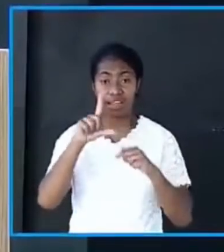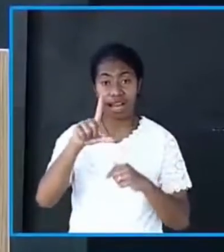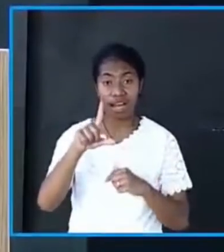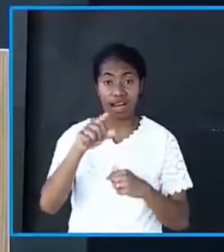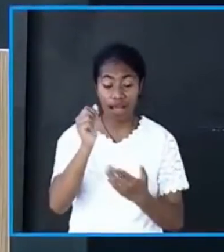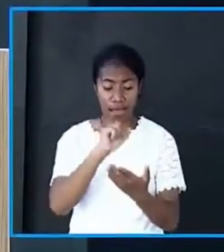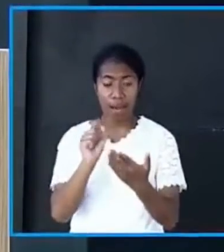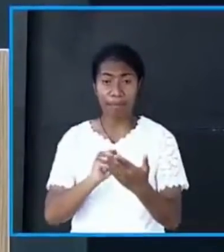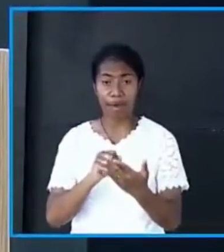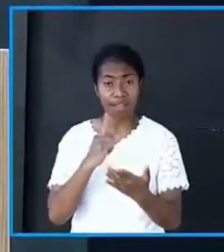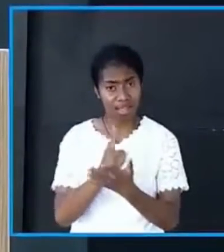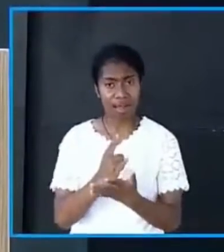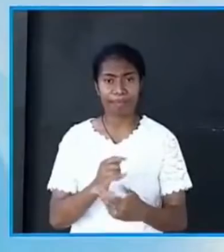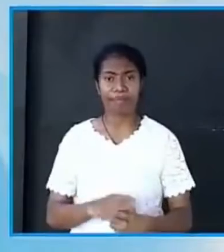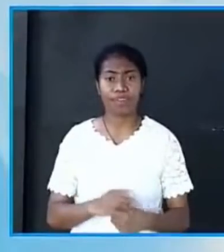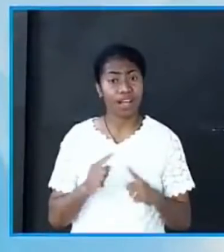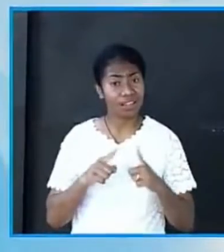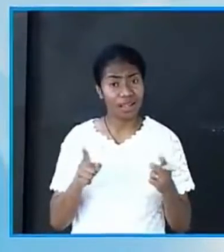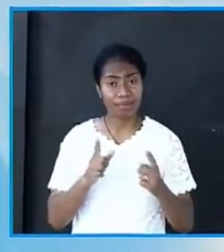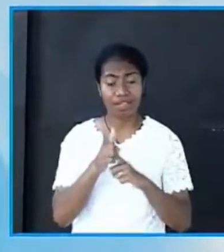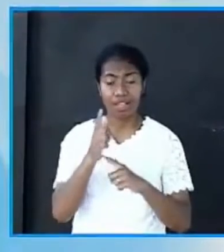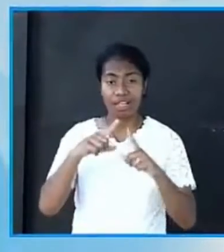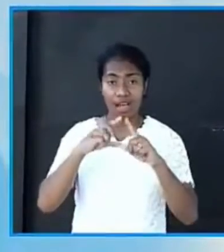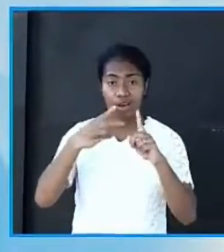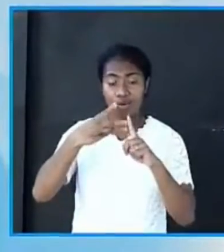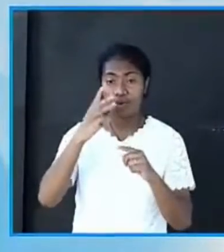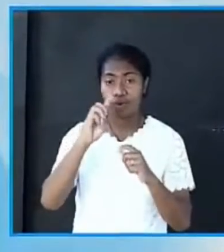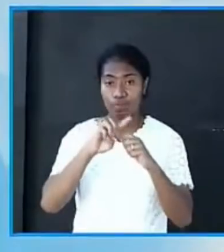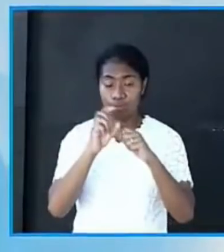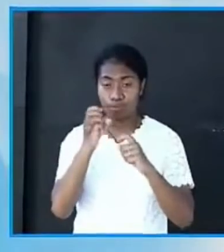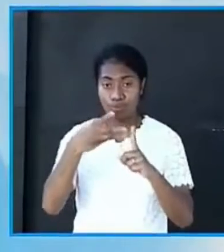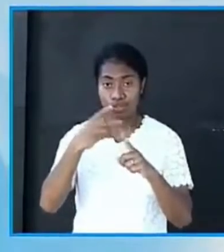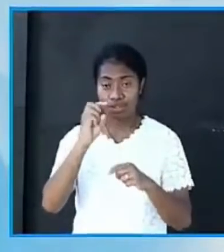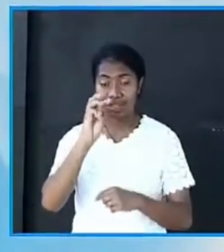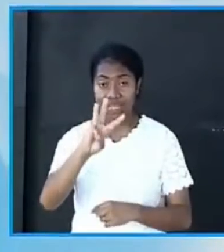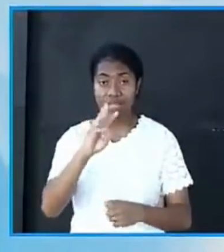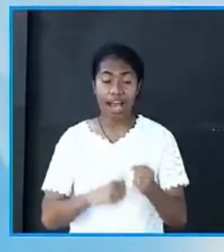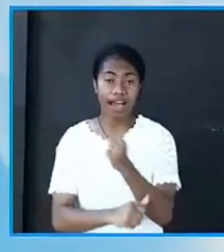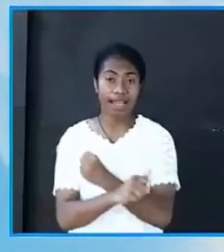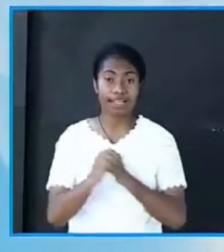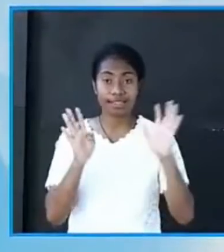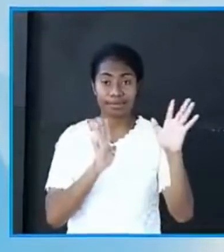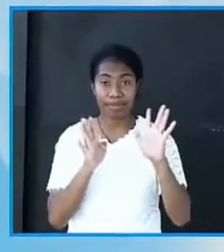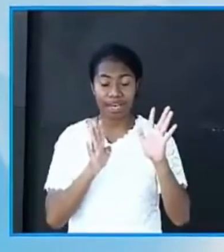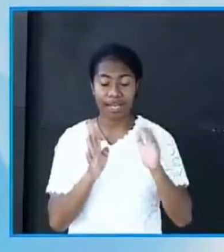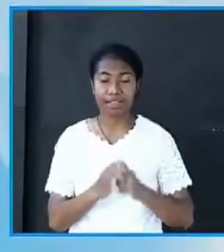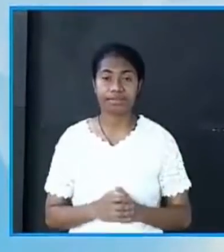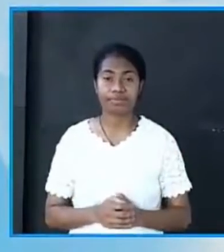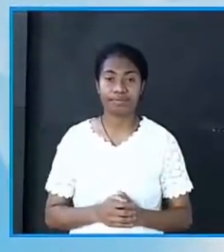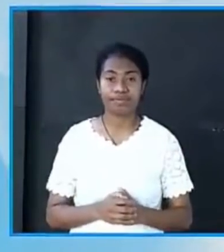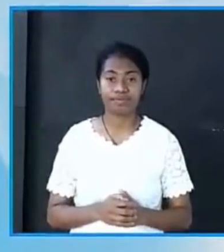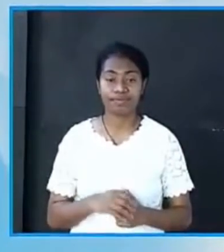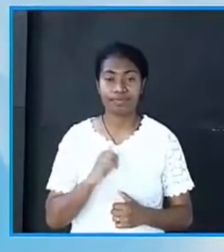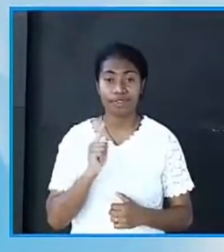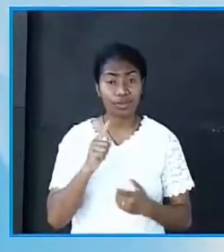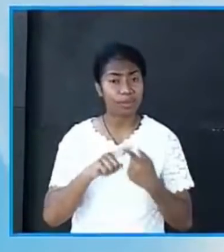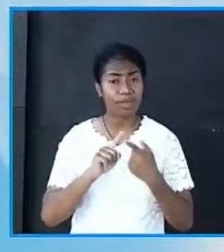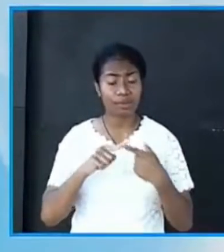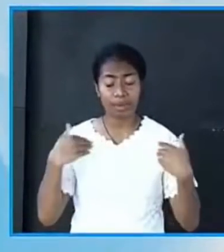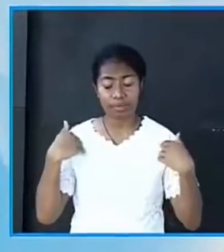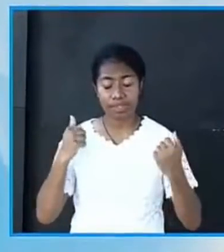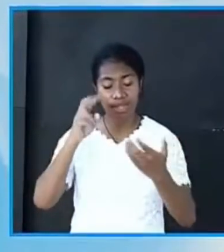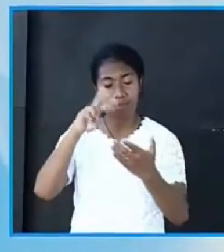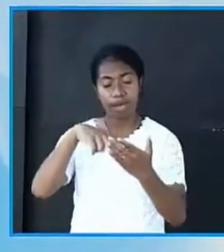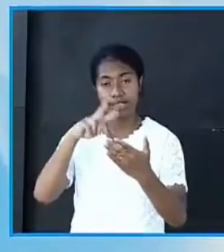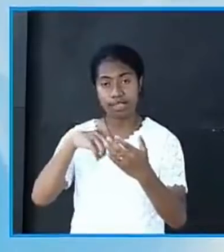Yakobus pasal 3 ayat 9 dengan lidah kita memuji Tuhan Bapak kita dan dengan lidah kita mengutuk manusia yang diciptakan